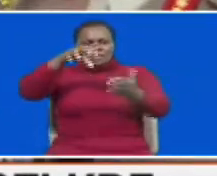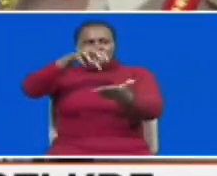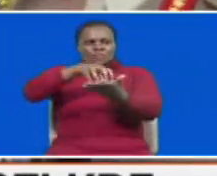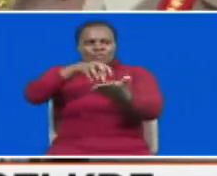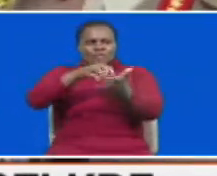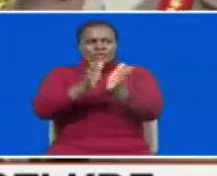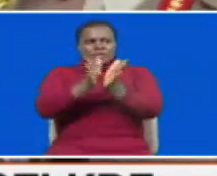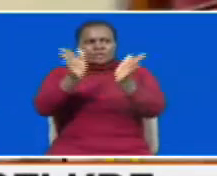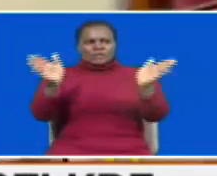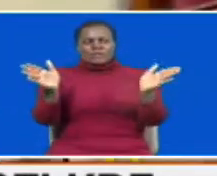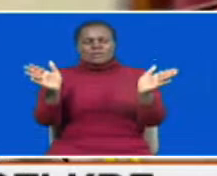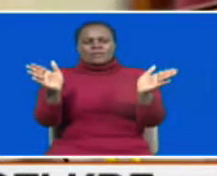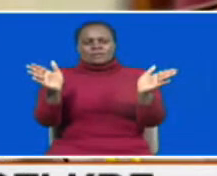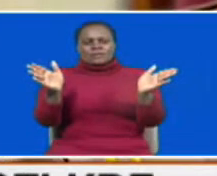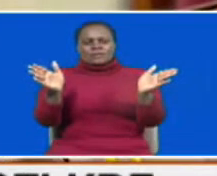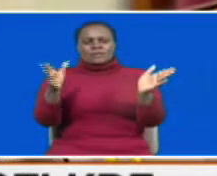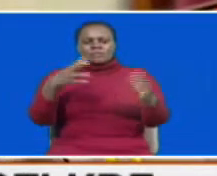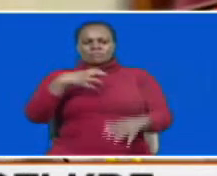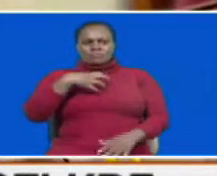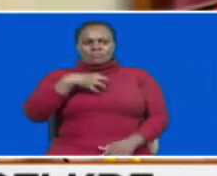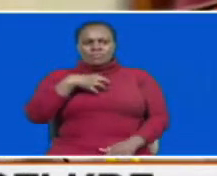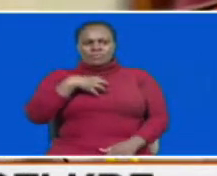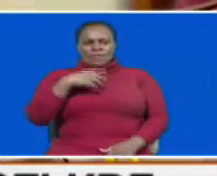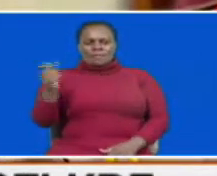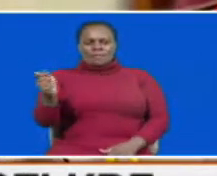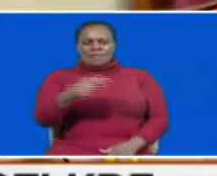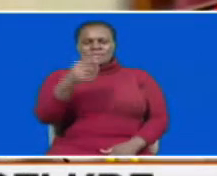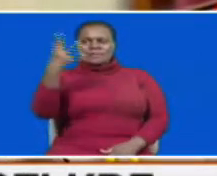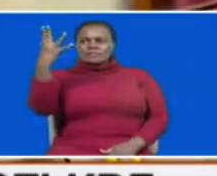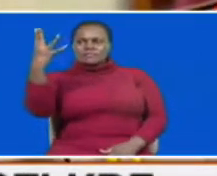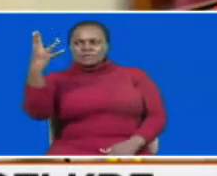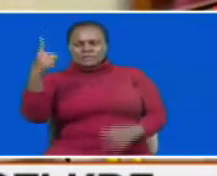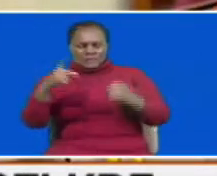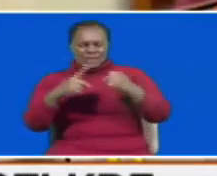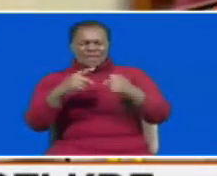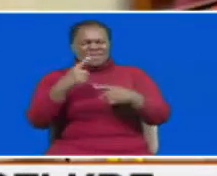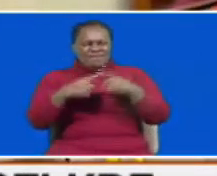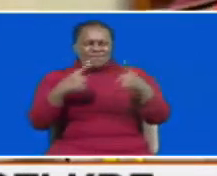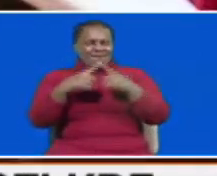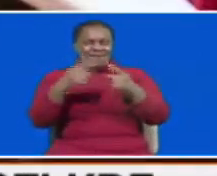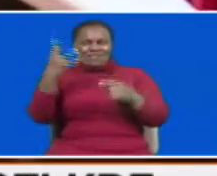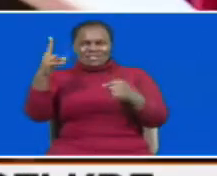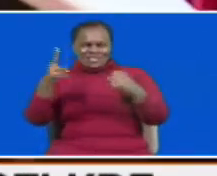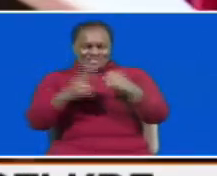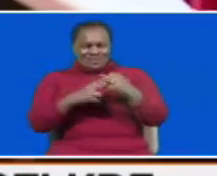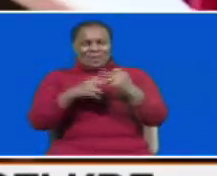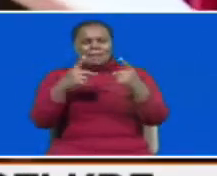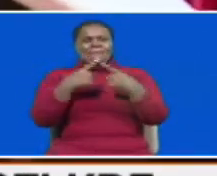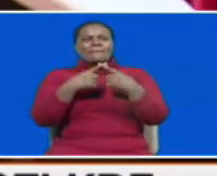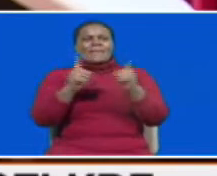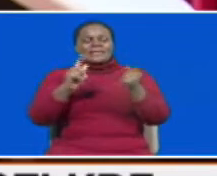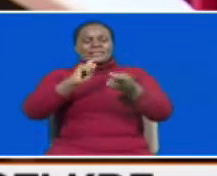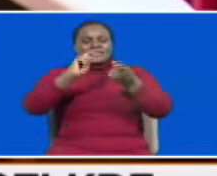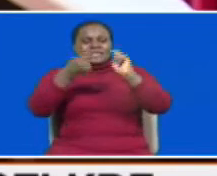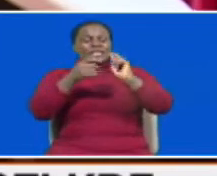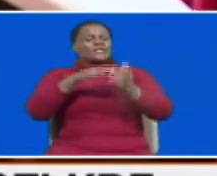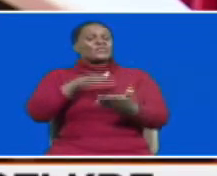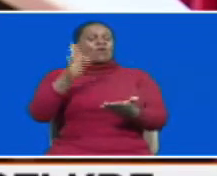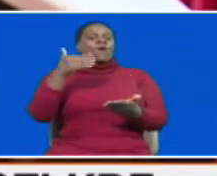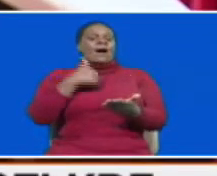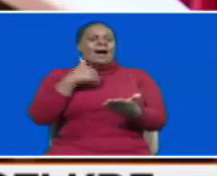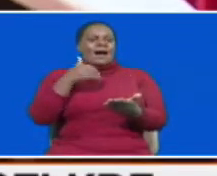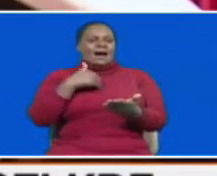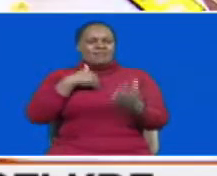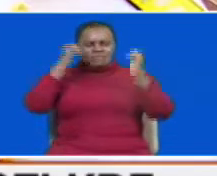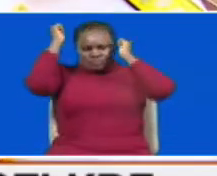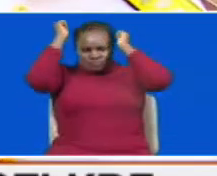yake Jenerali Kibochi anayestaafu baada ya miaka 44 ya huduma kwa jeshi la Kenya. Aidha, kwenye mabadiliko zaidi kwenye